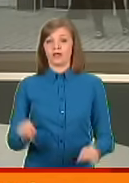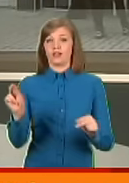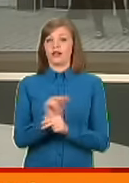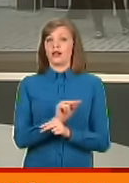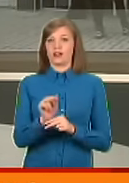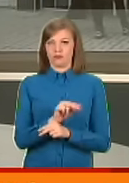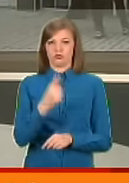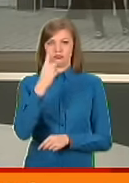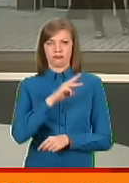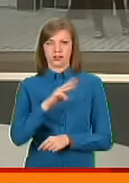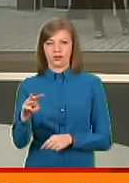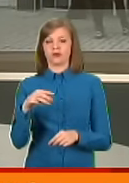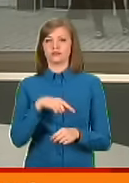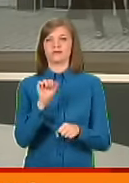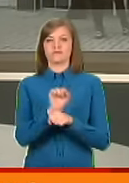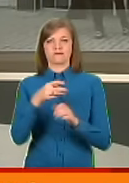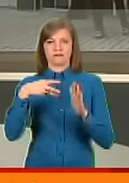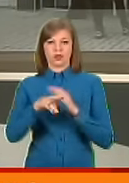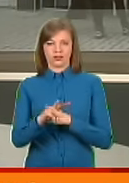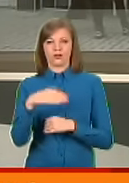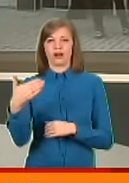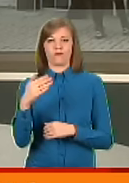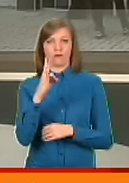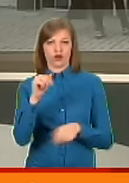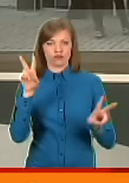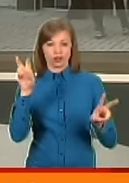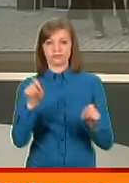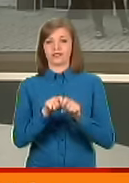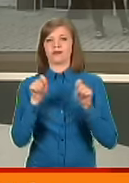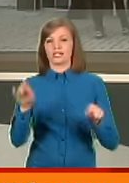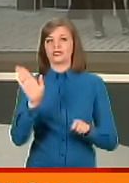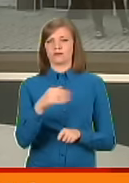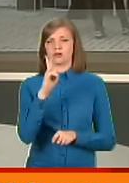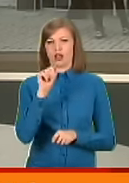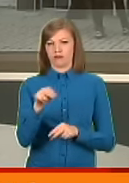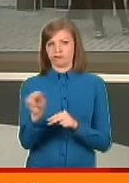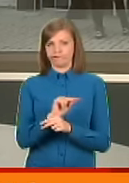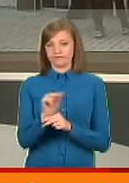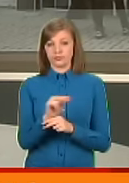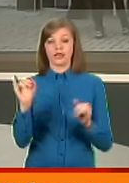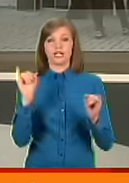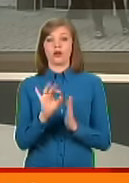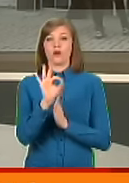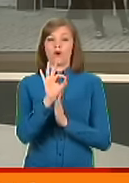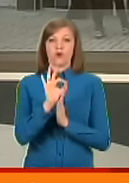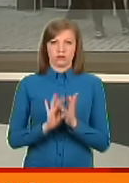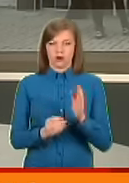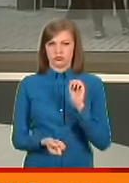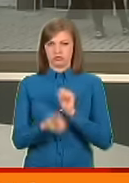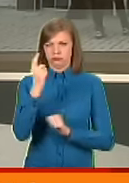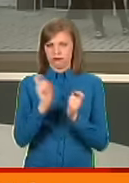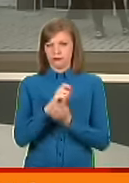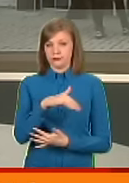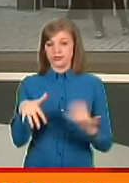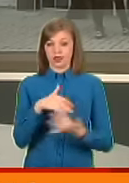Ремонт на мільйон. Станція Київського метрополітену Лівобережна відкрилася після капітального ремонту і одразу спричинила